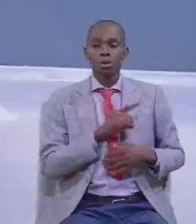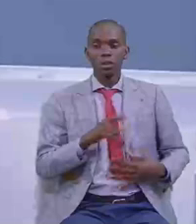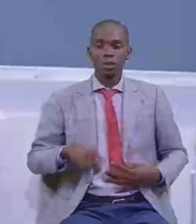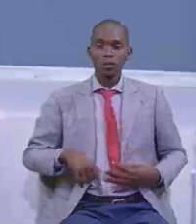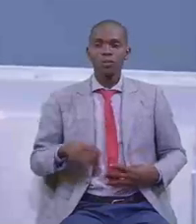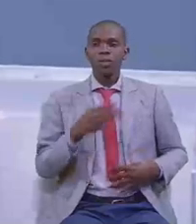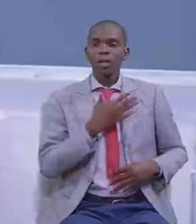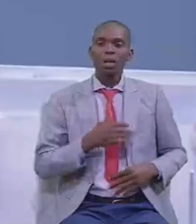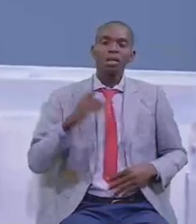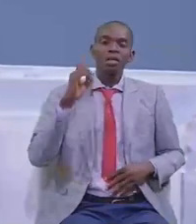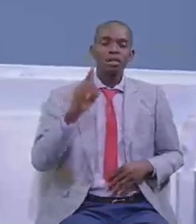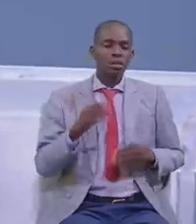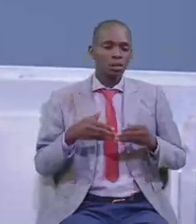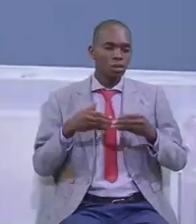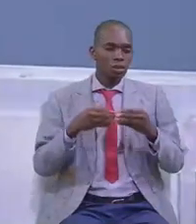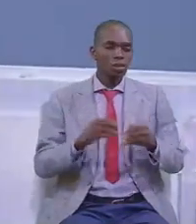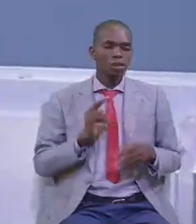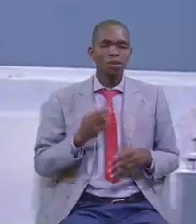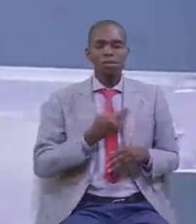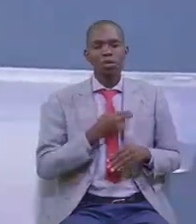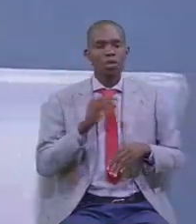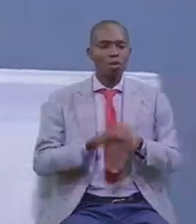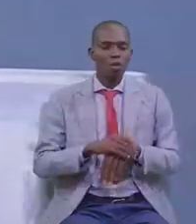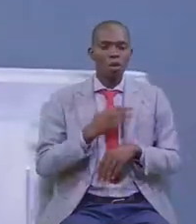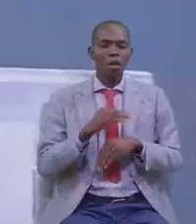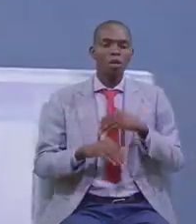il nous conduit ainsi de suite.